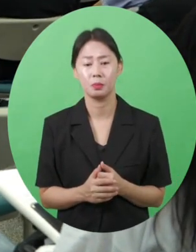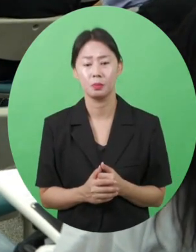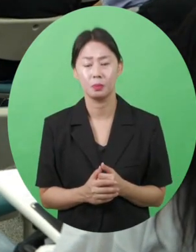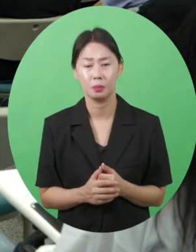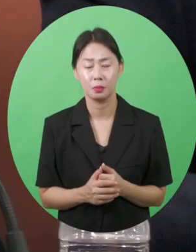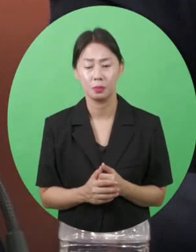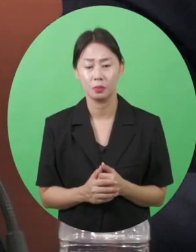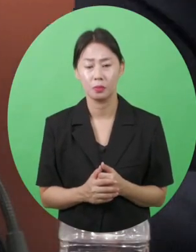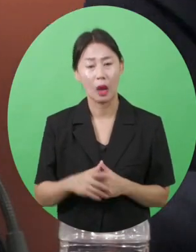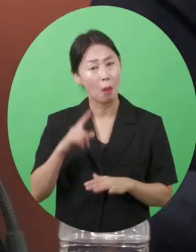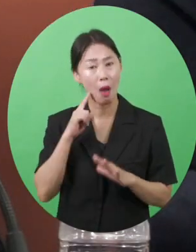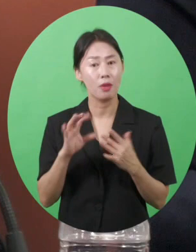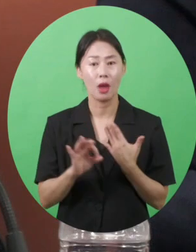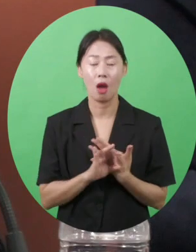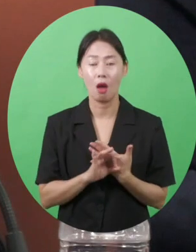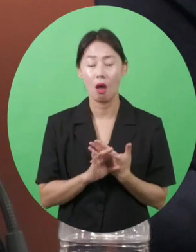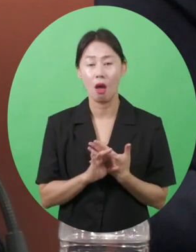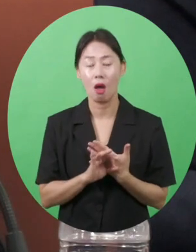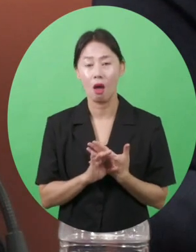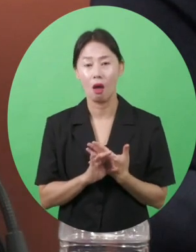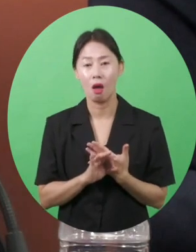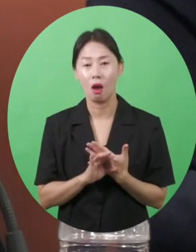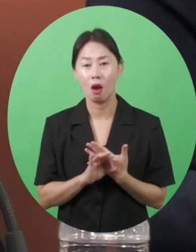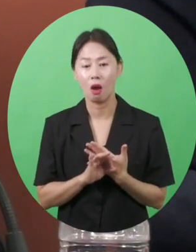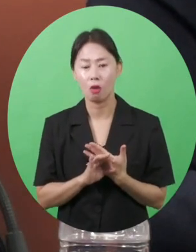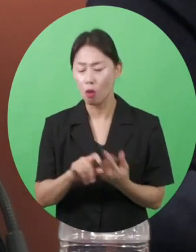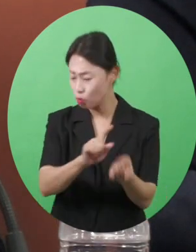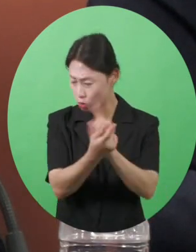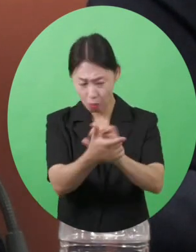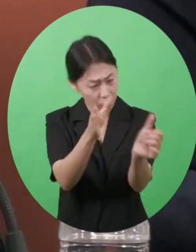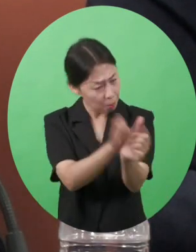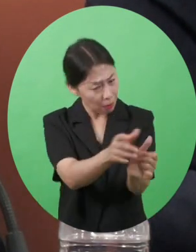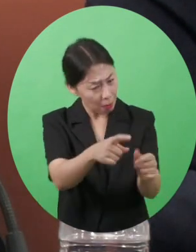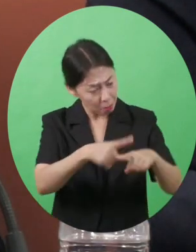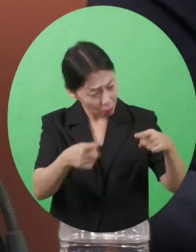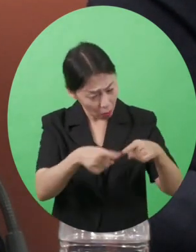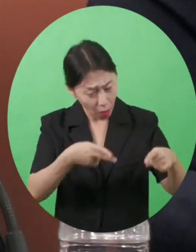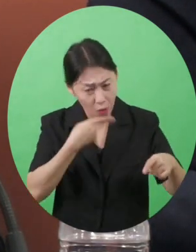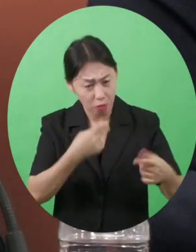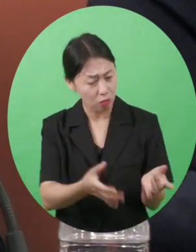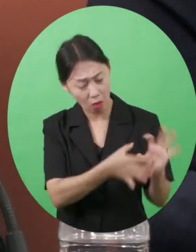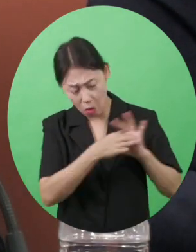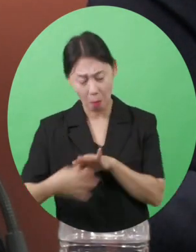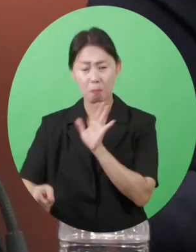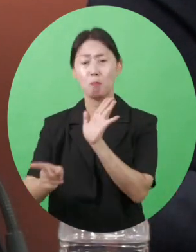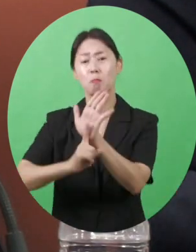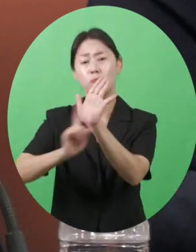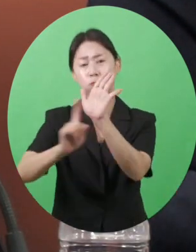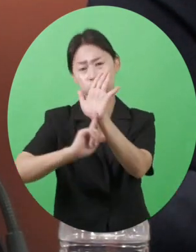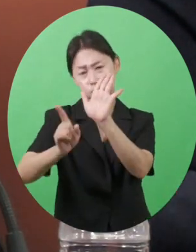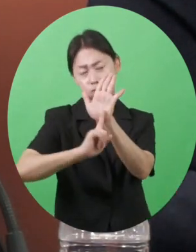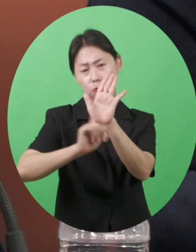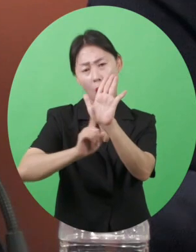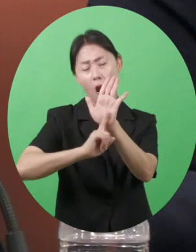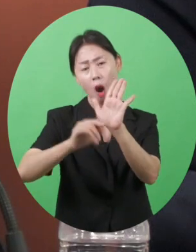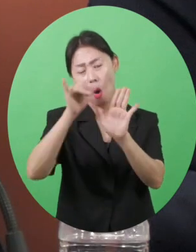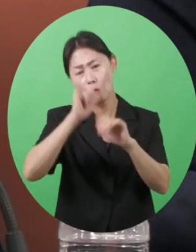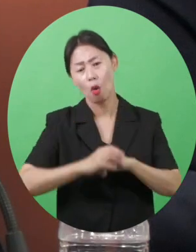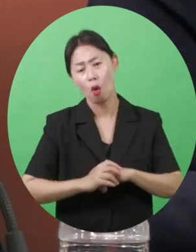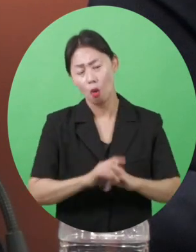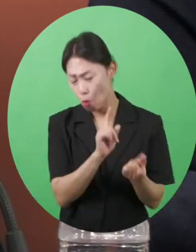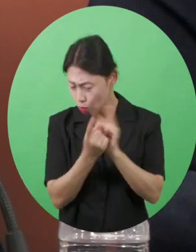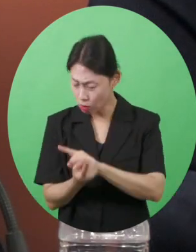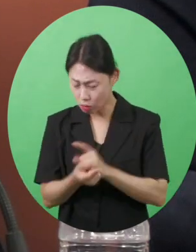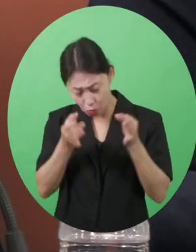이 만약에 이런 이제 위탁 기관의 평가가 없이 이게 공모로 계속 내몰리게 되면은